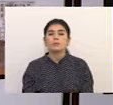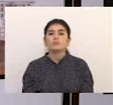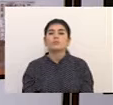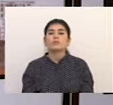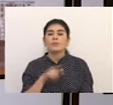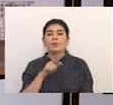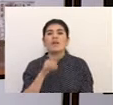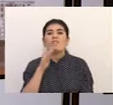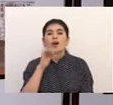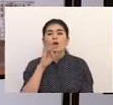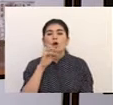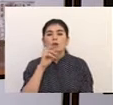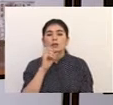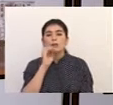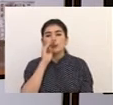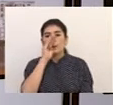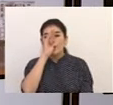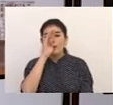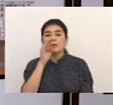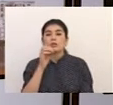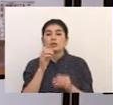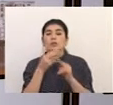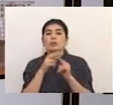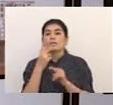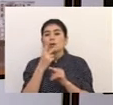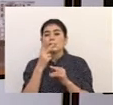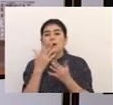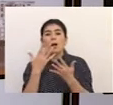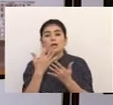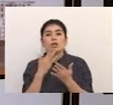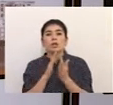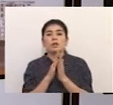Shulardan biri Farg'ona tong otgunchaning ikkinchi kitobi esa qanday gap edi?